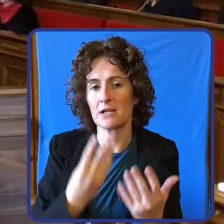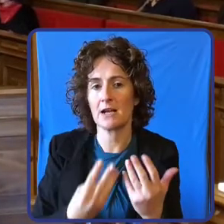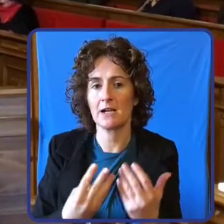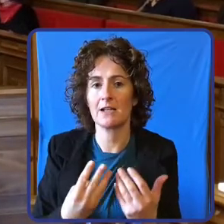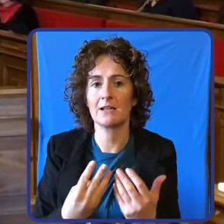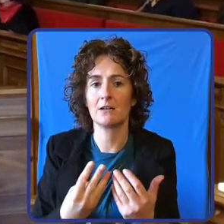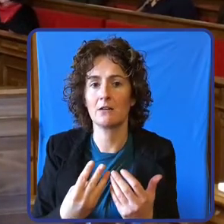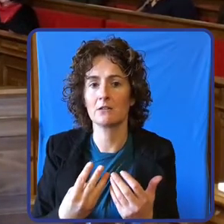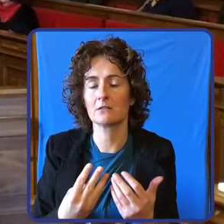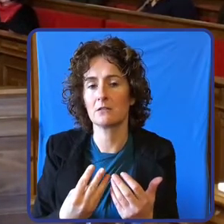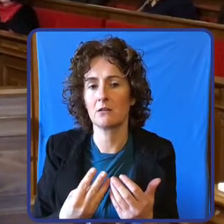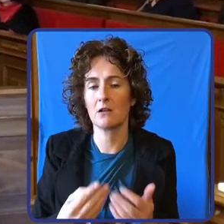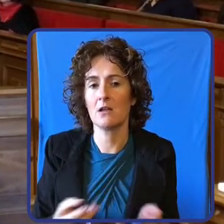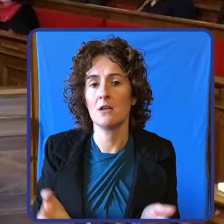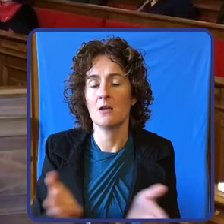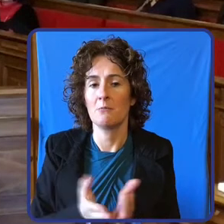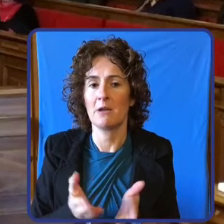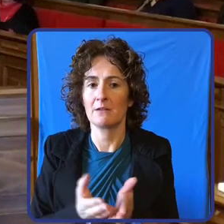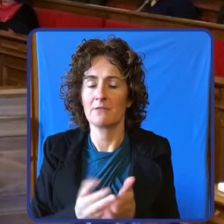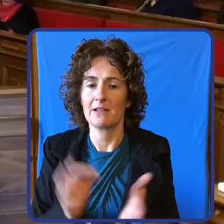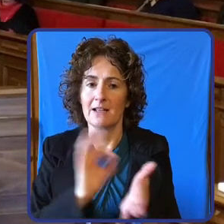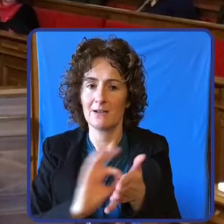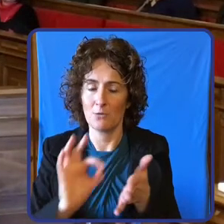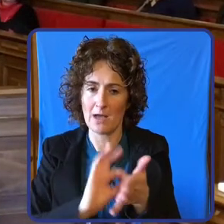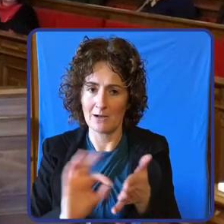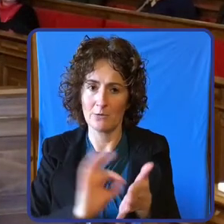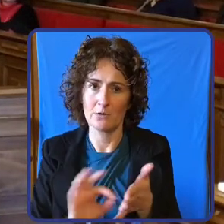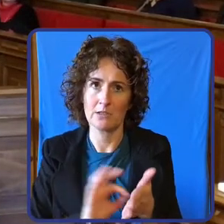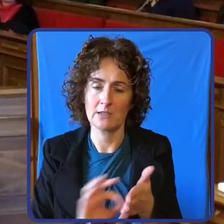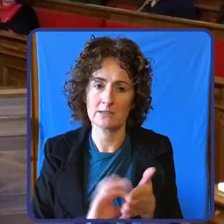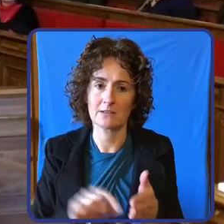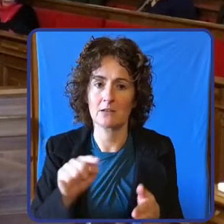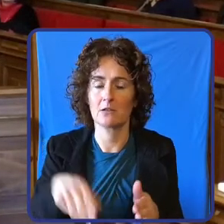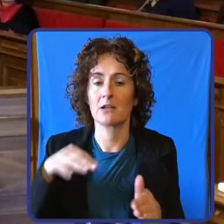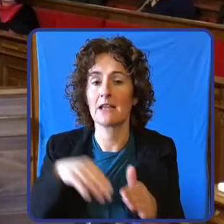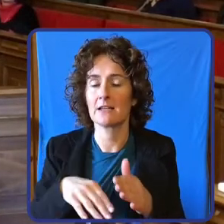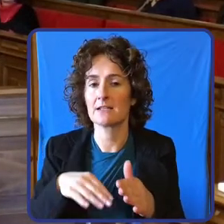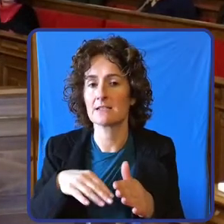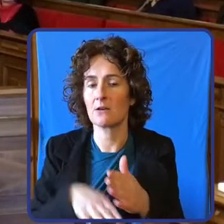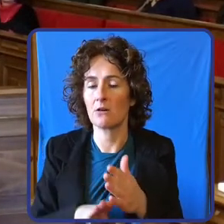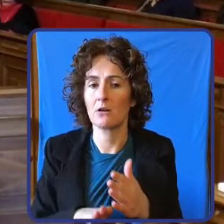alapján előírtaknak, és ez alapján a